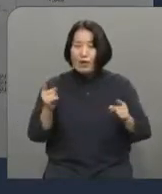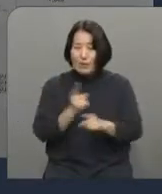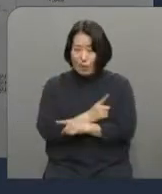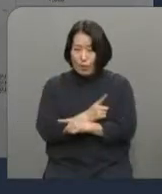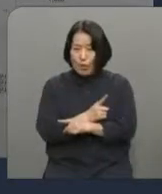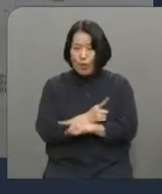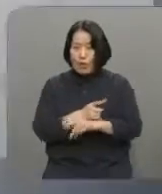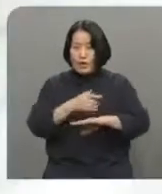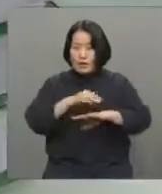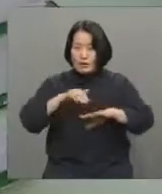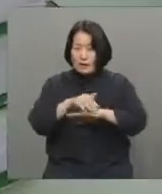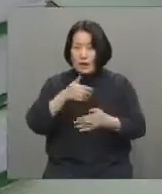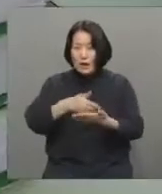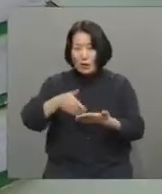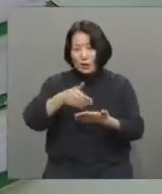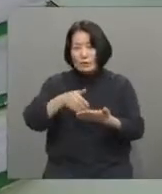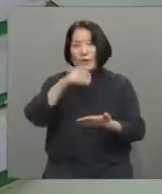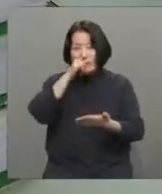했다는 영수증.